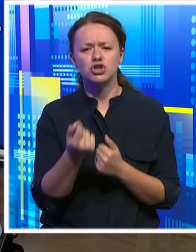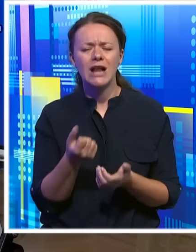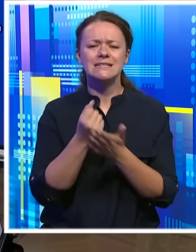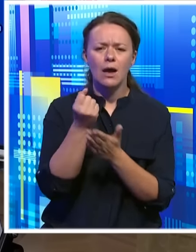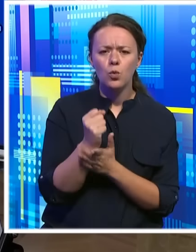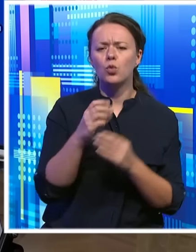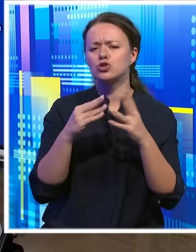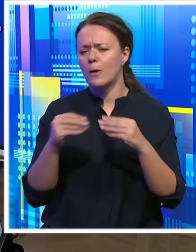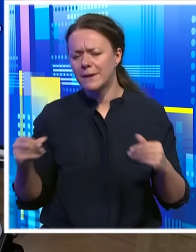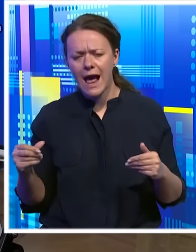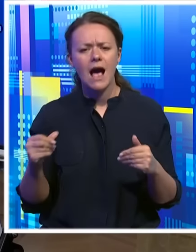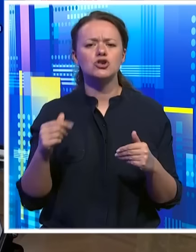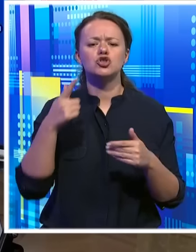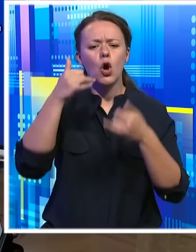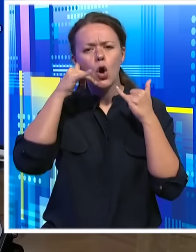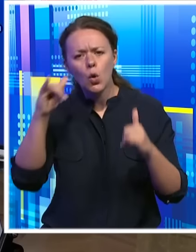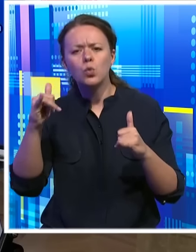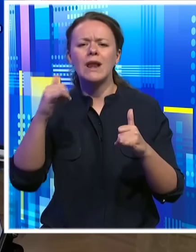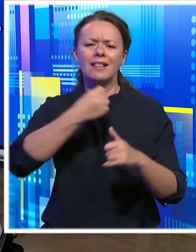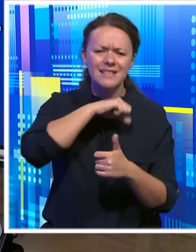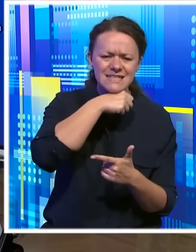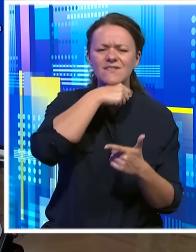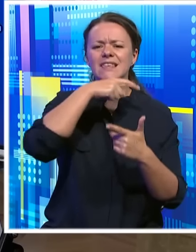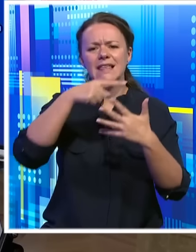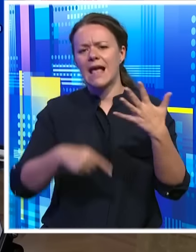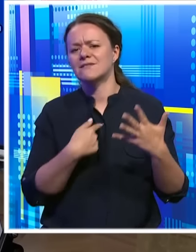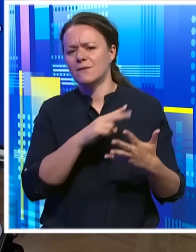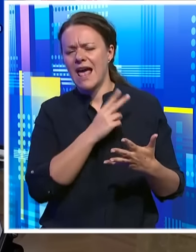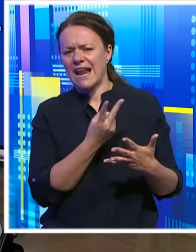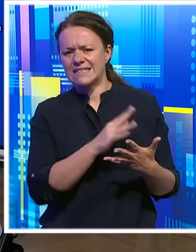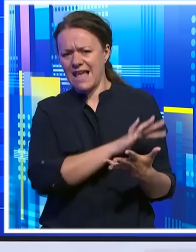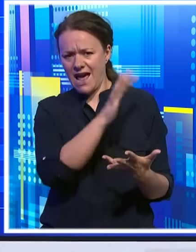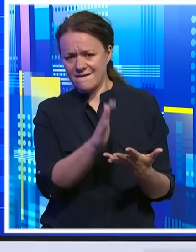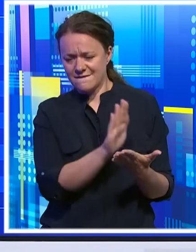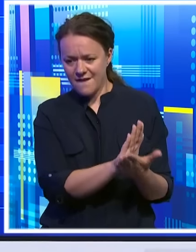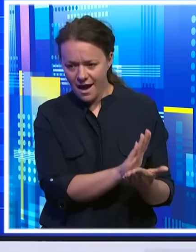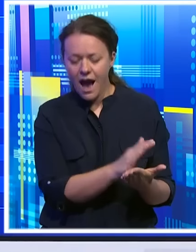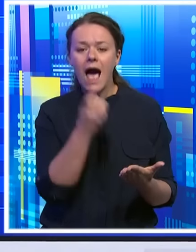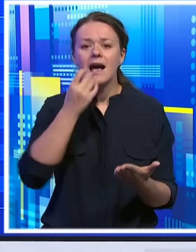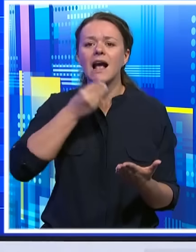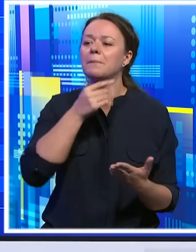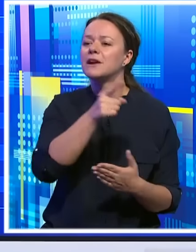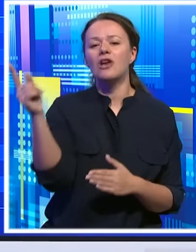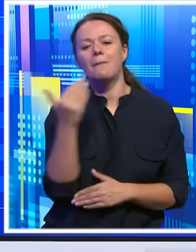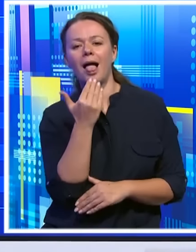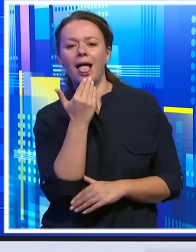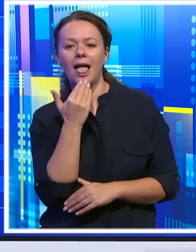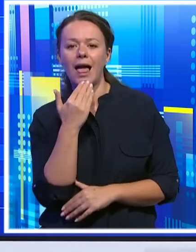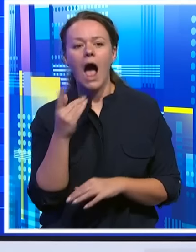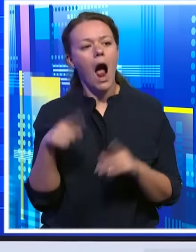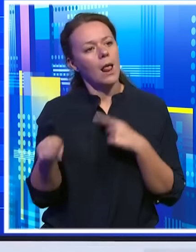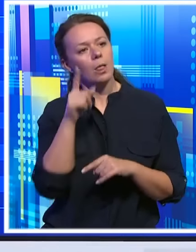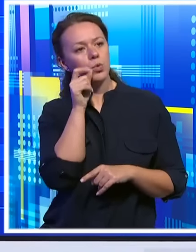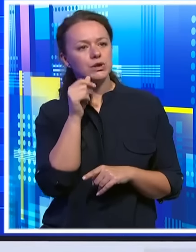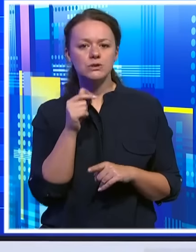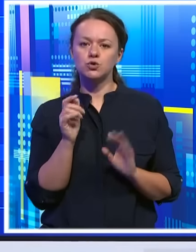kukuruza, brašna, tovne junadi, tovne svinje, to je sve ono što nam stoji u rezervi. Meni se obično smeju kada o tome govore, a negde su ljudi srećni i zadovoljni što znaju